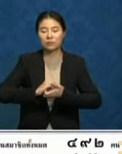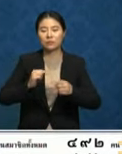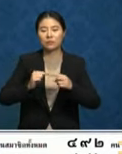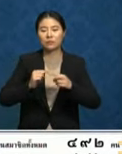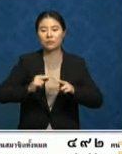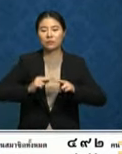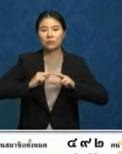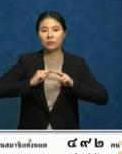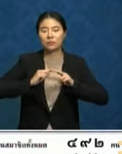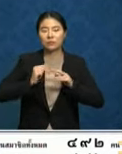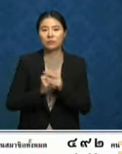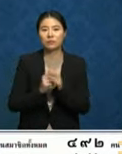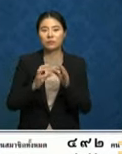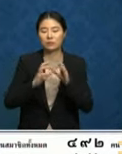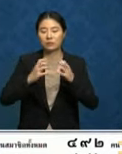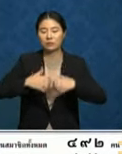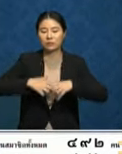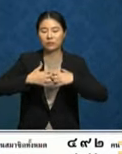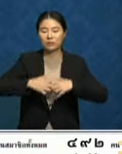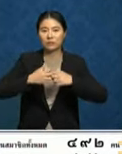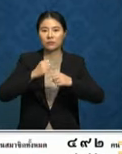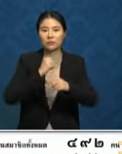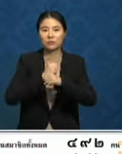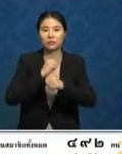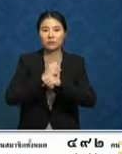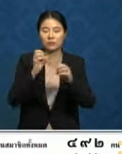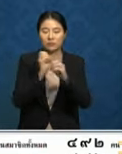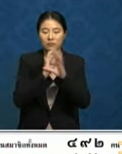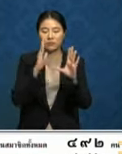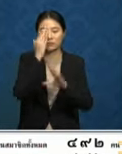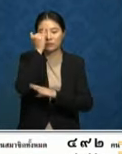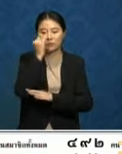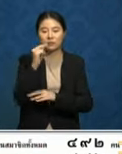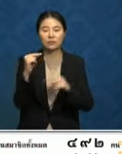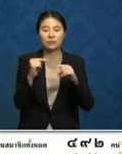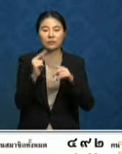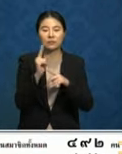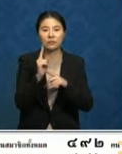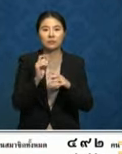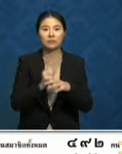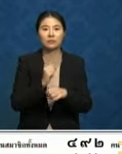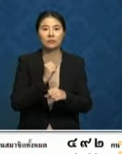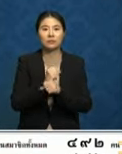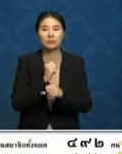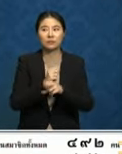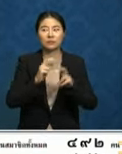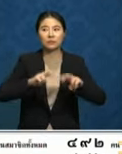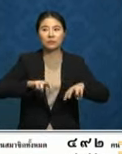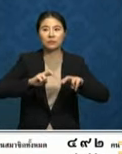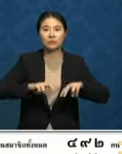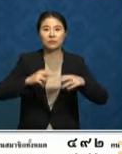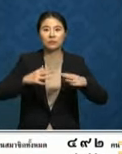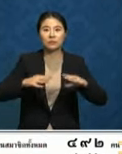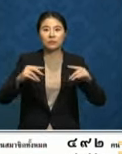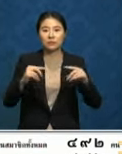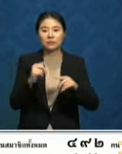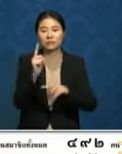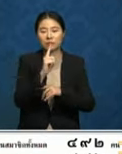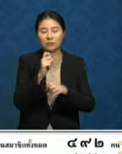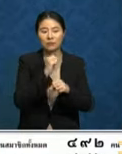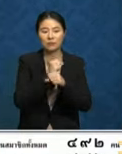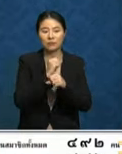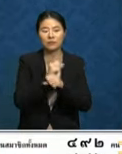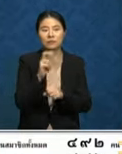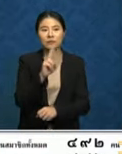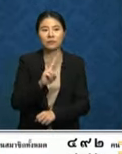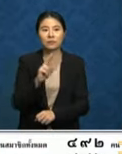เอกชนหรือภาคอุตสาหกรรมให้ชัดเจนเพื่อที่ว่าเมื่อผลงานวิจัยวิจัยเสร็จแล้วจะสามารถนำมาใช้ได้